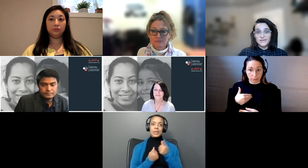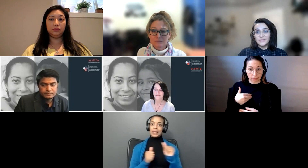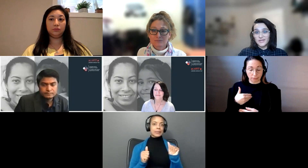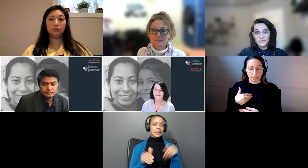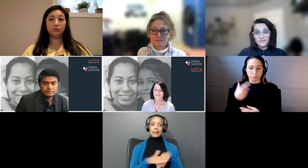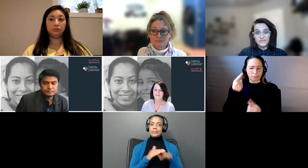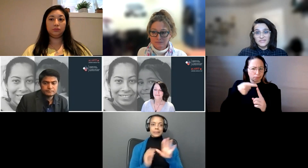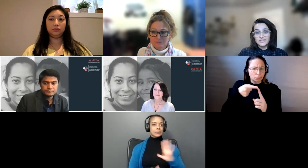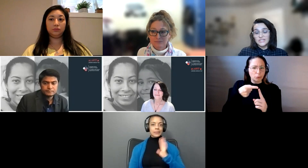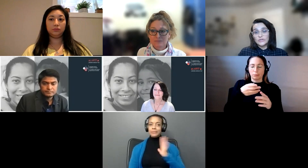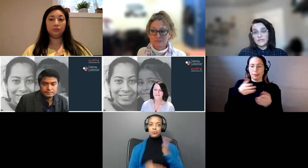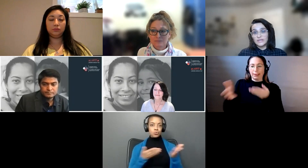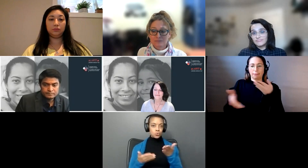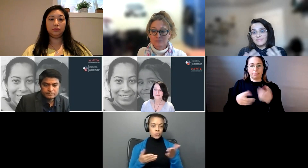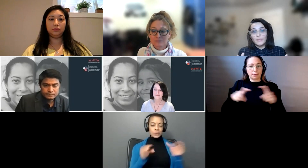l'accès aux services.